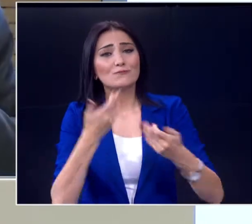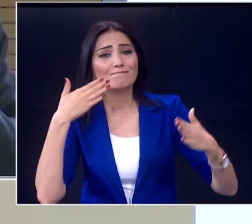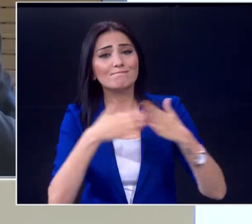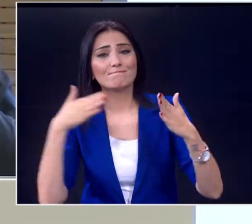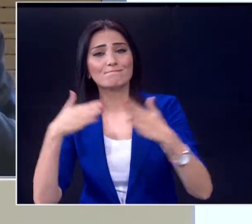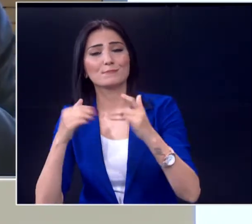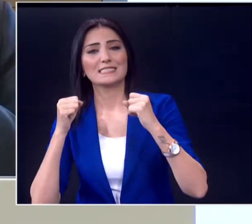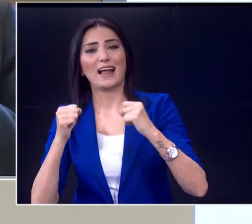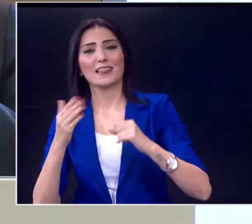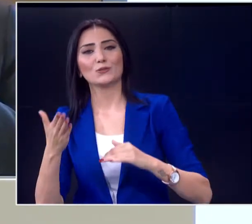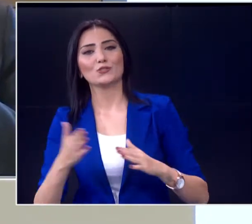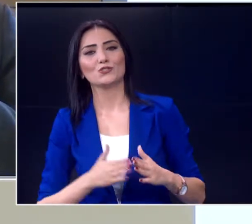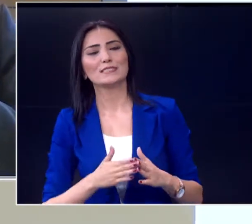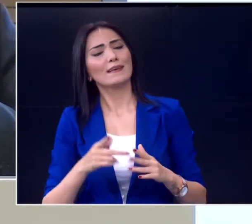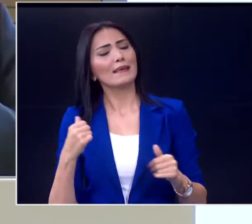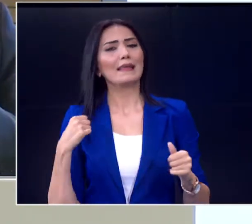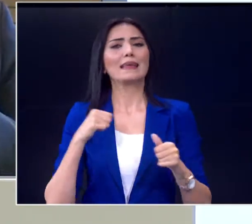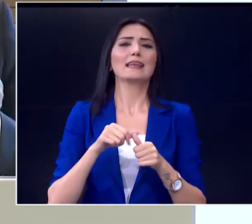sağlayacağız. Yine